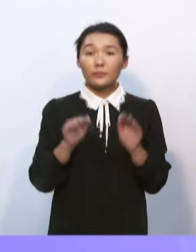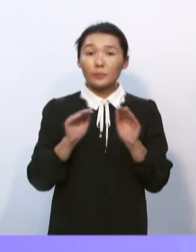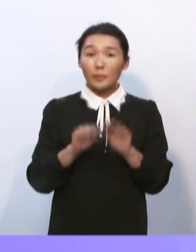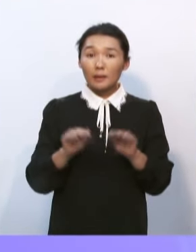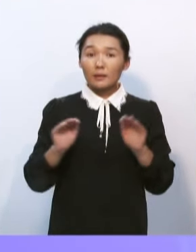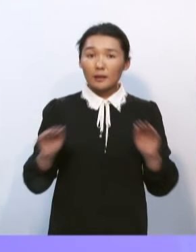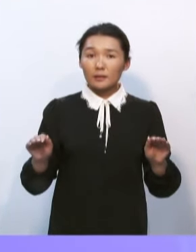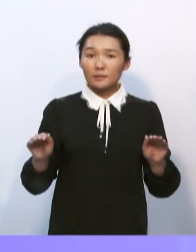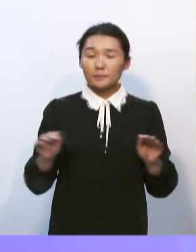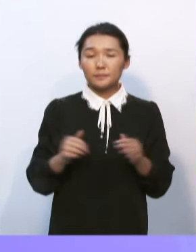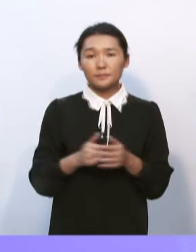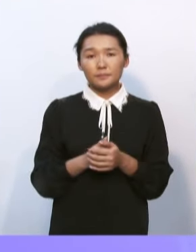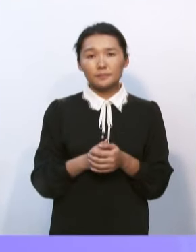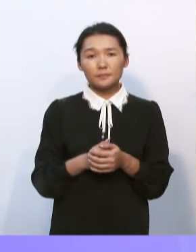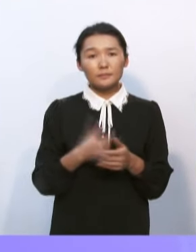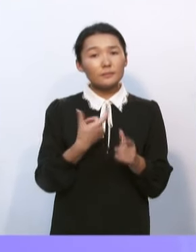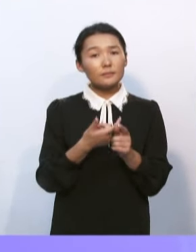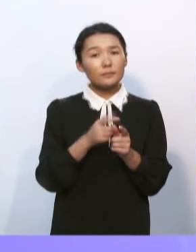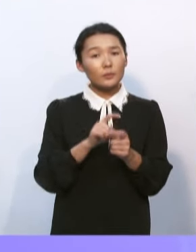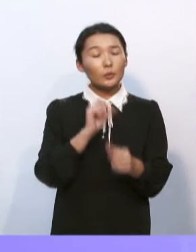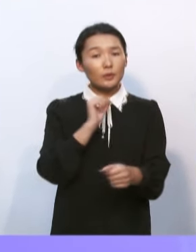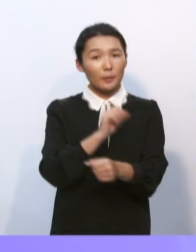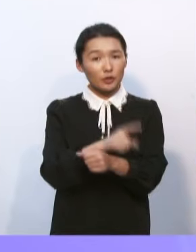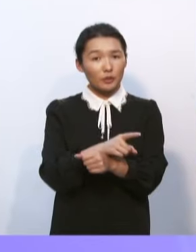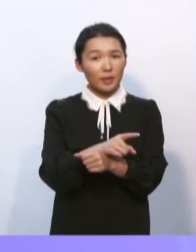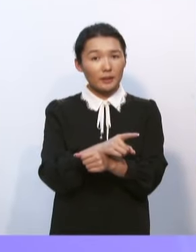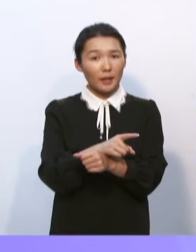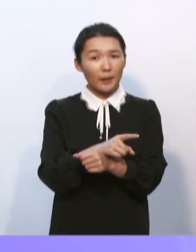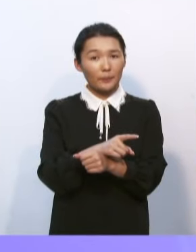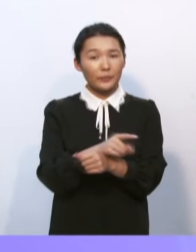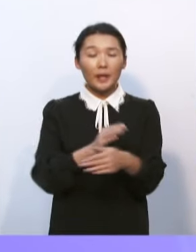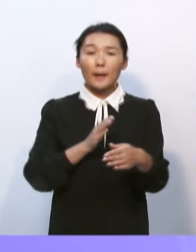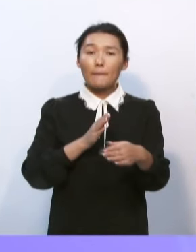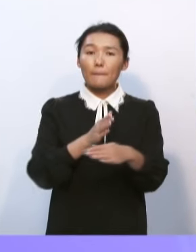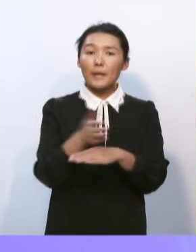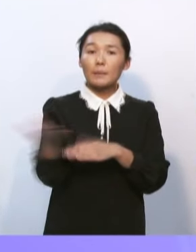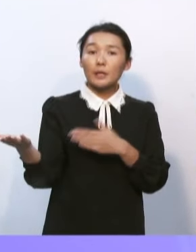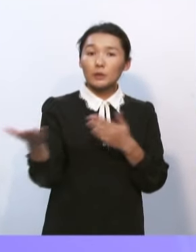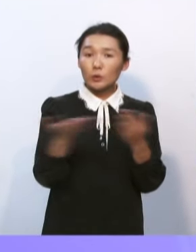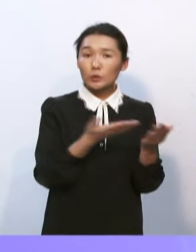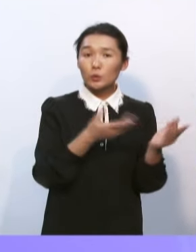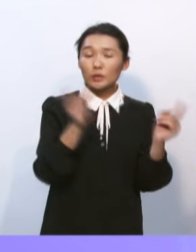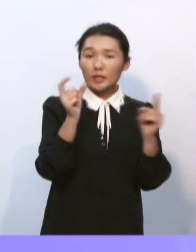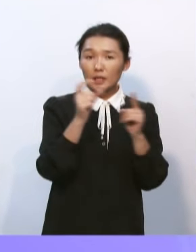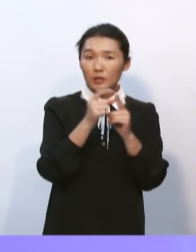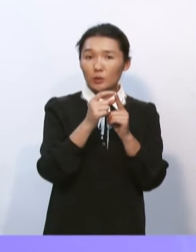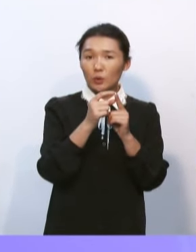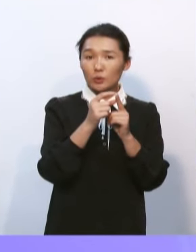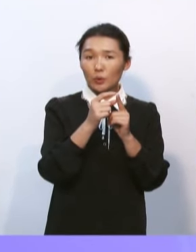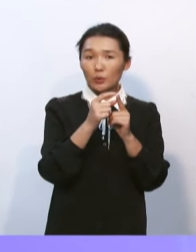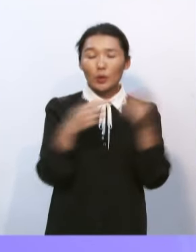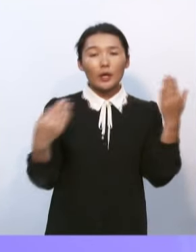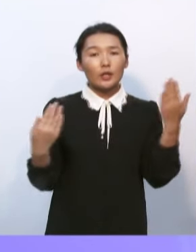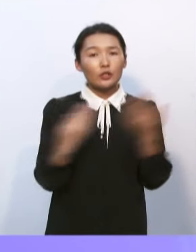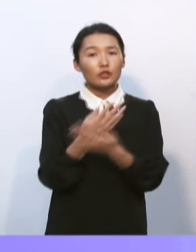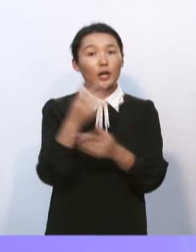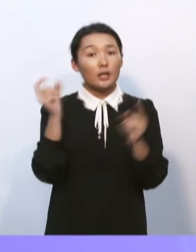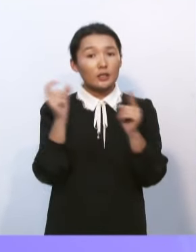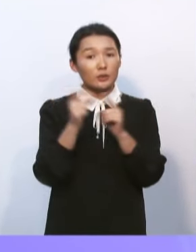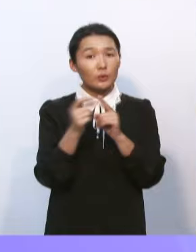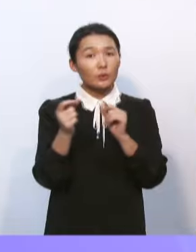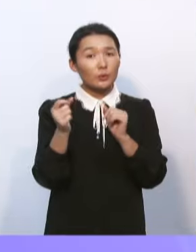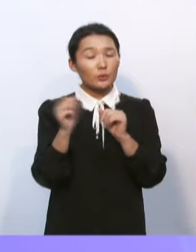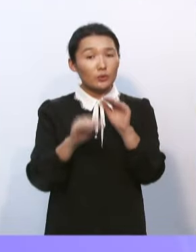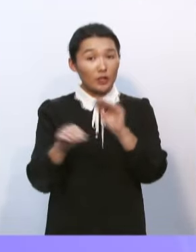Балдар, бул тапшырмада мейман достук деген сөздөн жаңы сөздөрдү